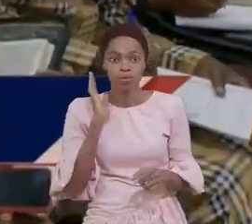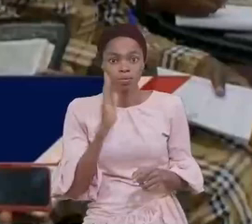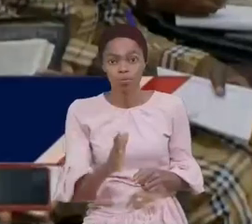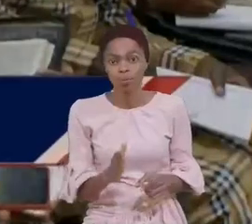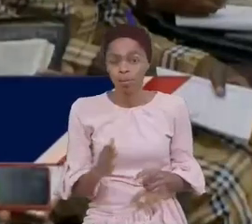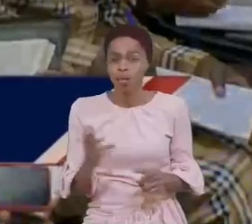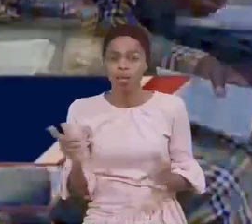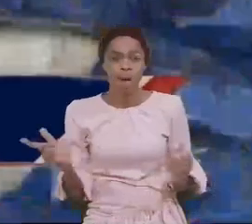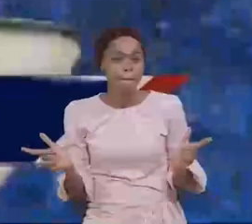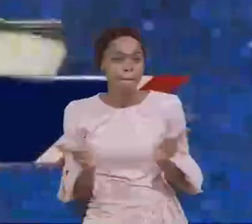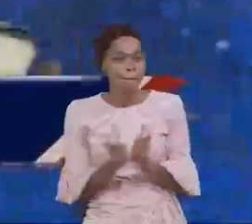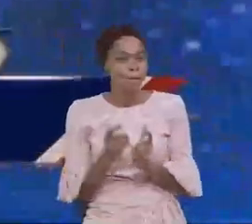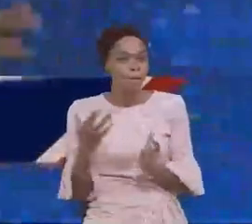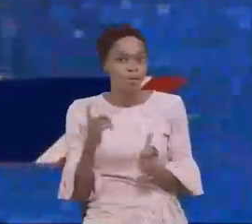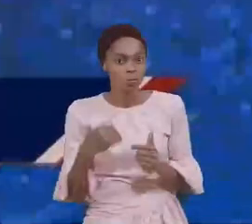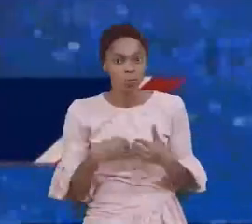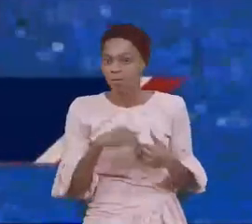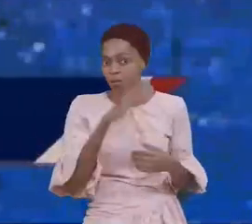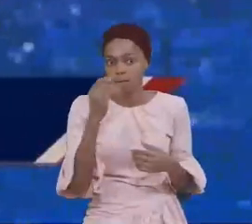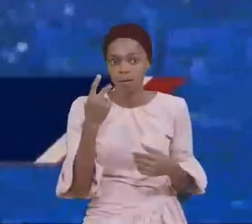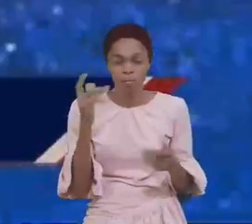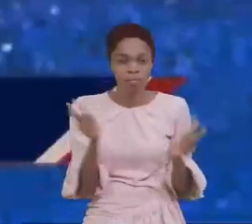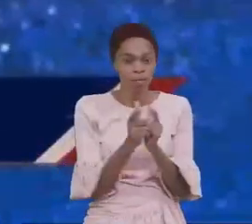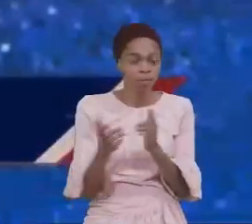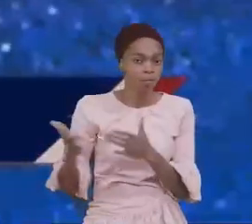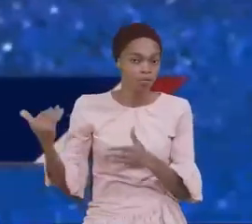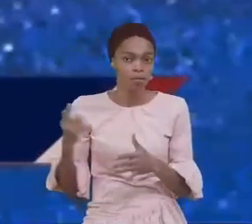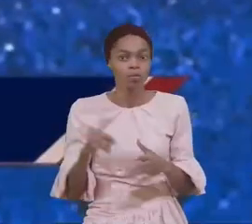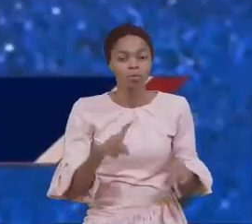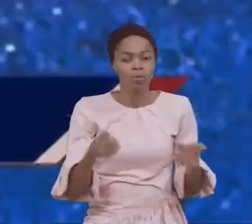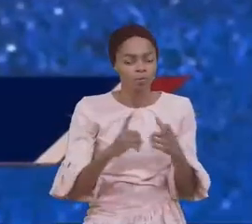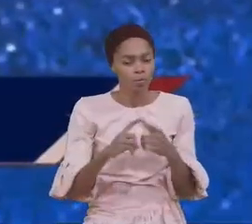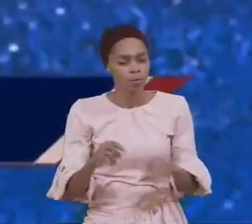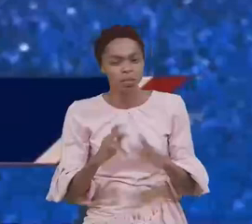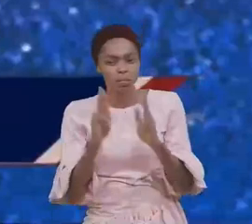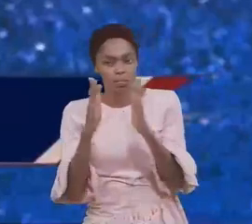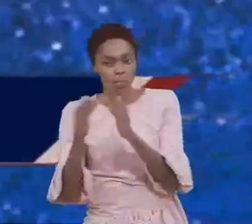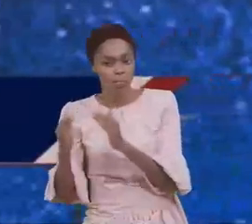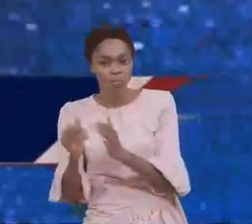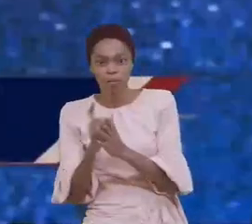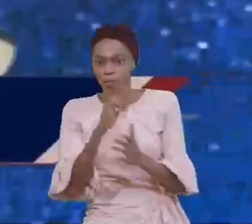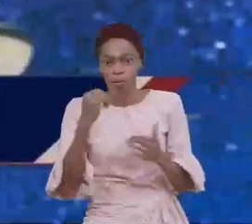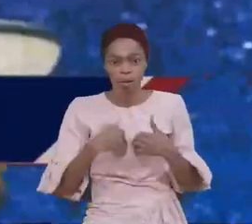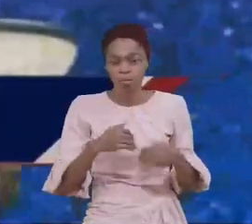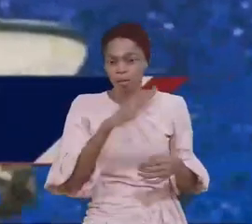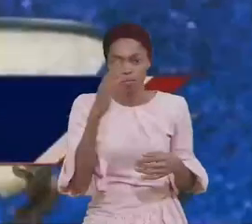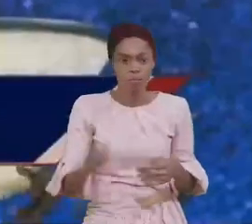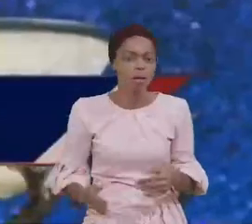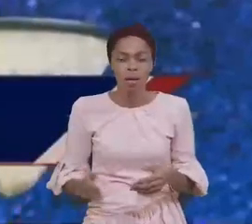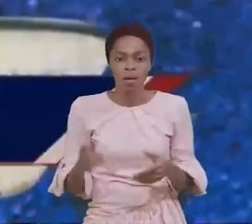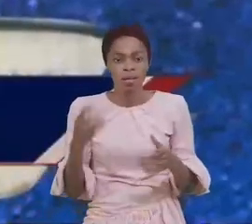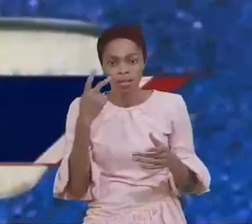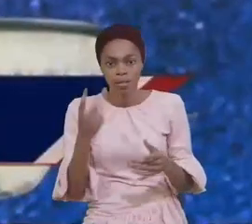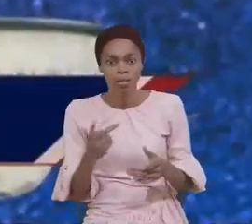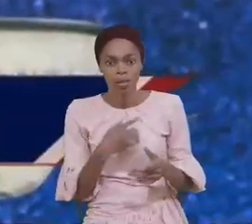auxquelles ils sont confrontés. Ils arrivaient à des territoires à qui ils n'ont jamais eu. Alors, ils vont rencontrer des gens qui se sont vraiment armés